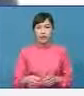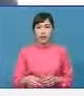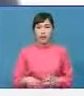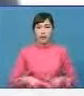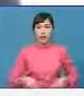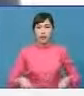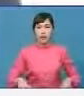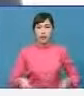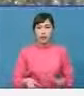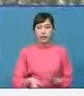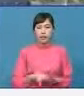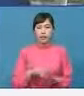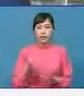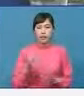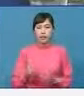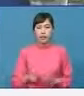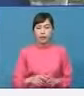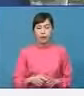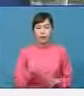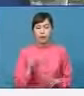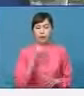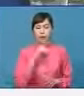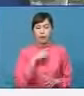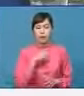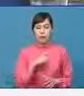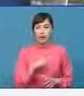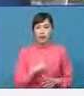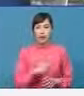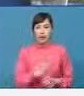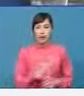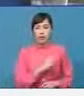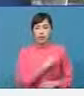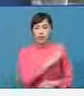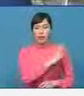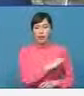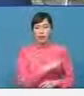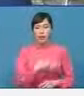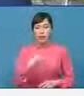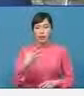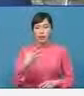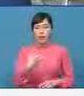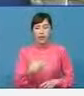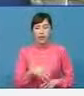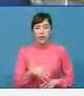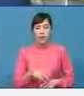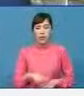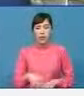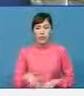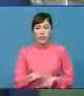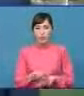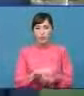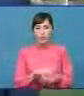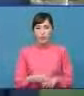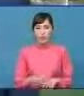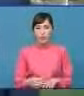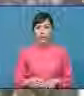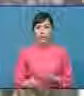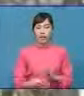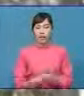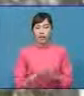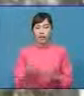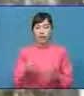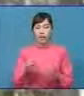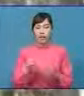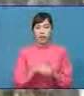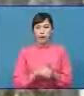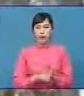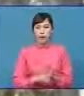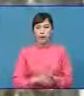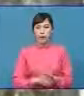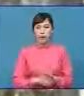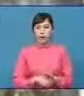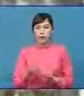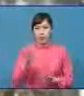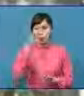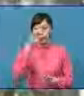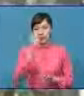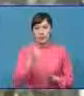депутаты экономикасы мықты 50 елдің қатарына қосылған еліміздің қарыштап дамығаны осылай жаңашылдықтардың жемісі деп санайды.